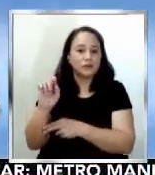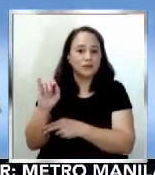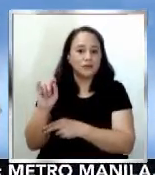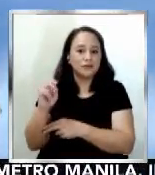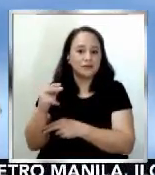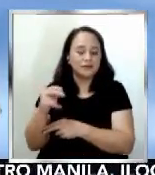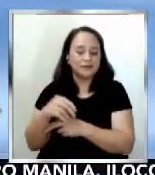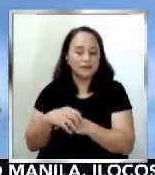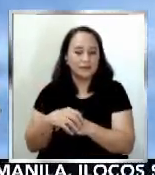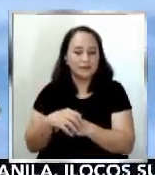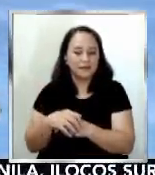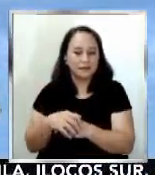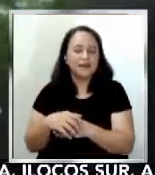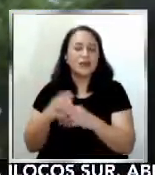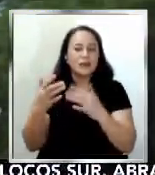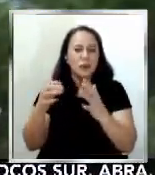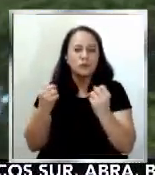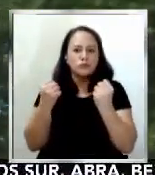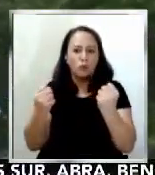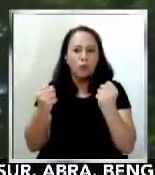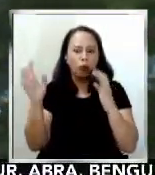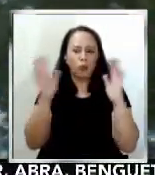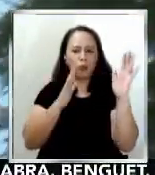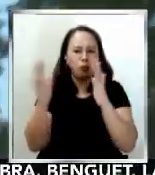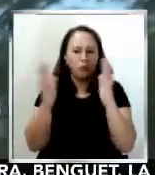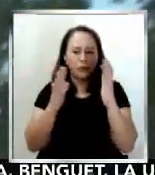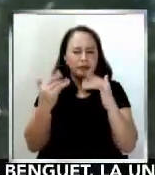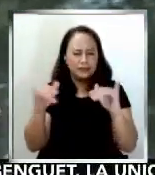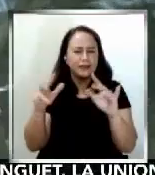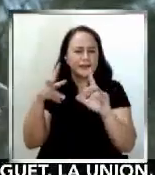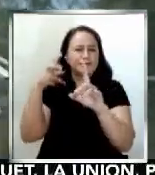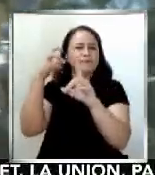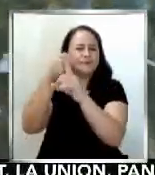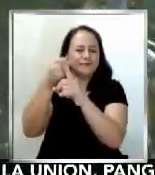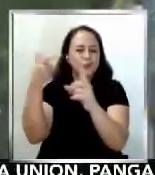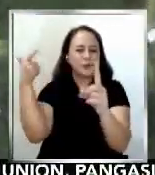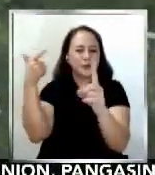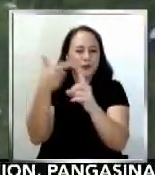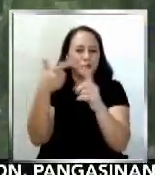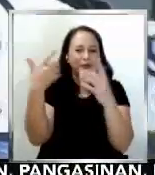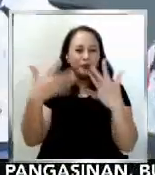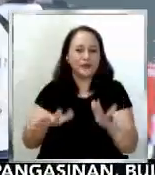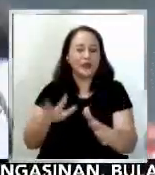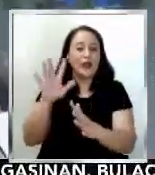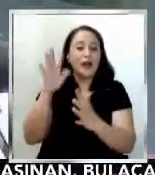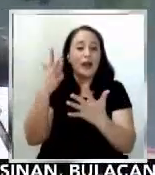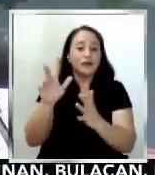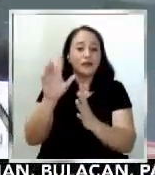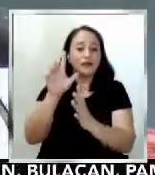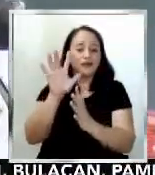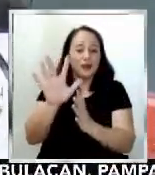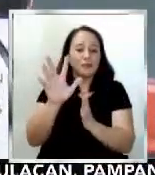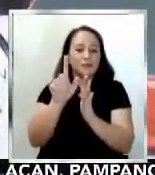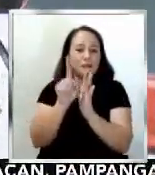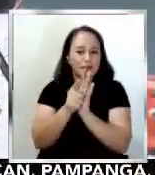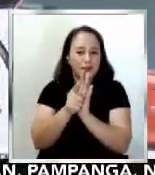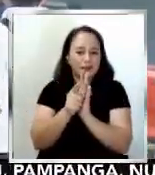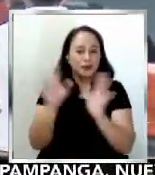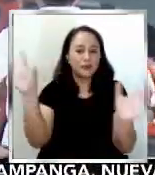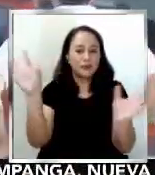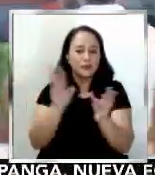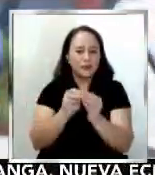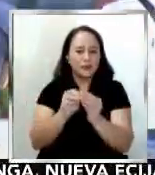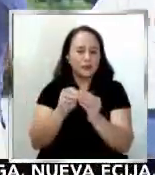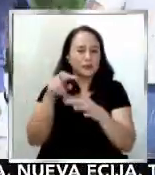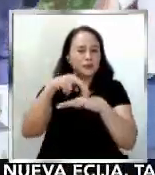At sa kabila ng malakas na hangin, nakamit ni Kix ang kanyang goal matapos ang mahigit 5 minuto. Sa kabuuan, tumagal ang kanyang flight